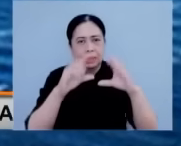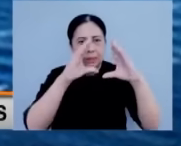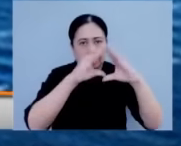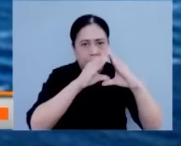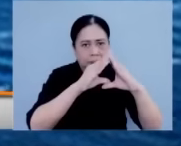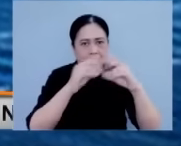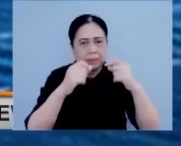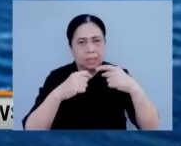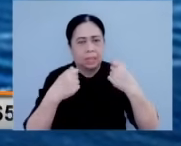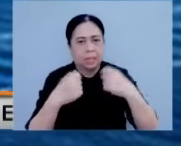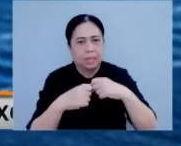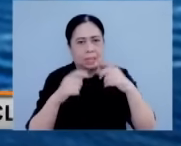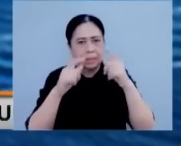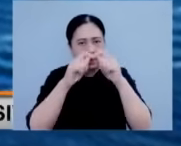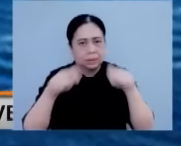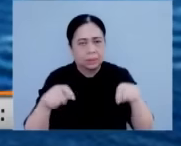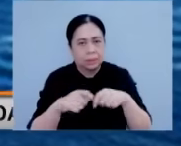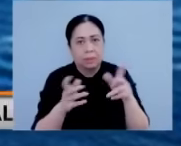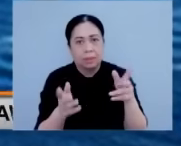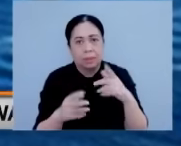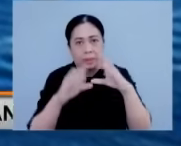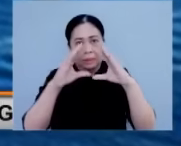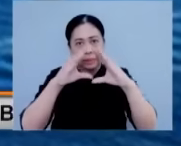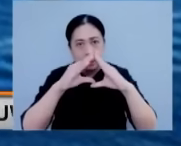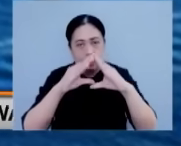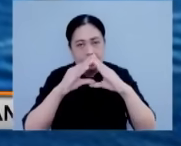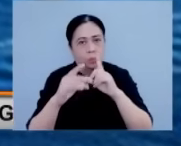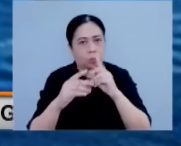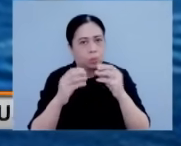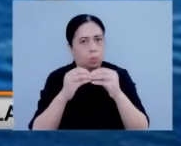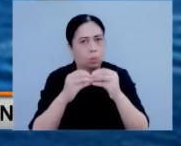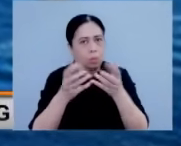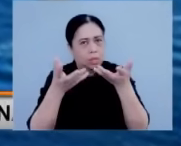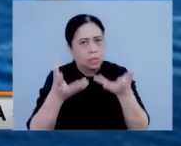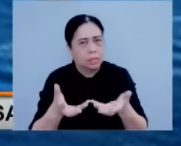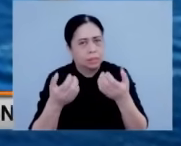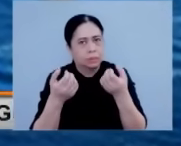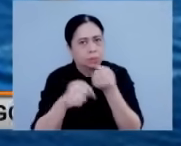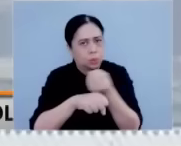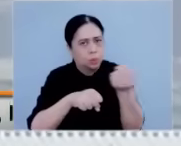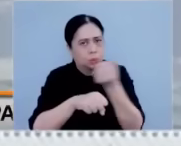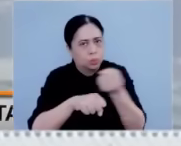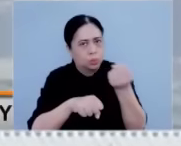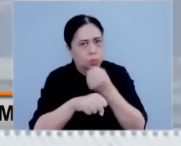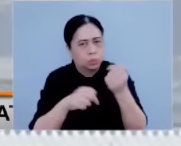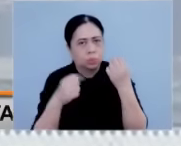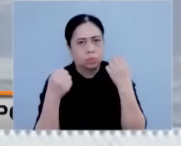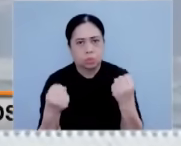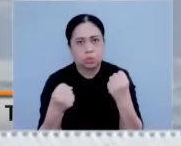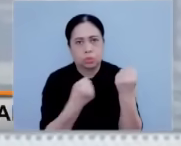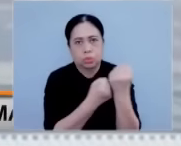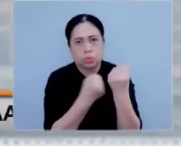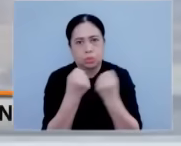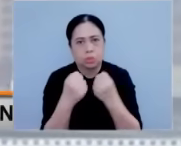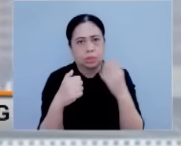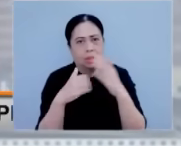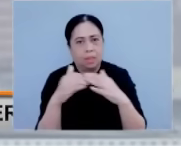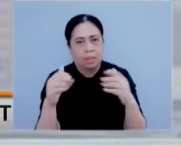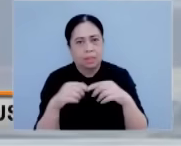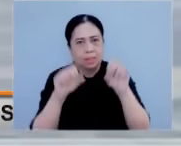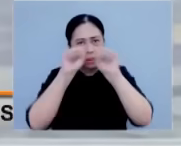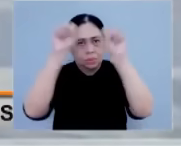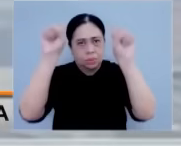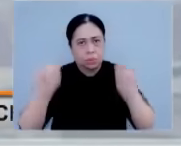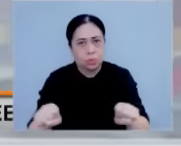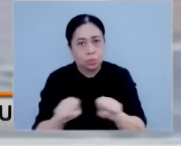ang tatsulok ay sadyang mas may load-bearing stability o mas matibay na suporta kaysa sa parisukat o square. Hindi naman malinaw kung dumaan